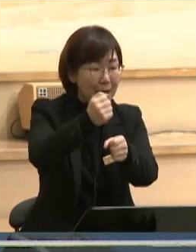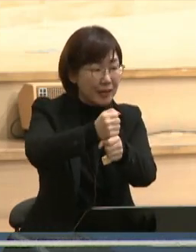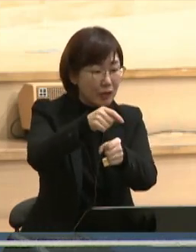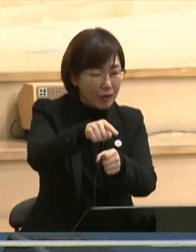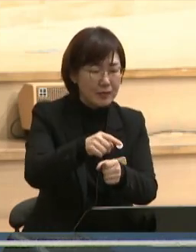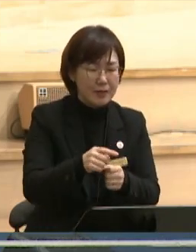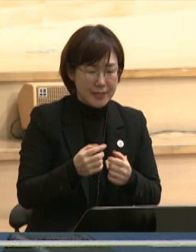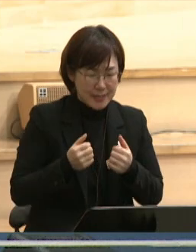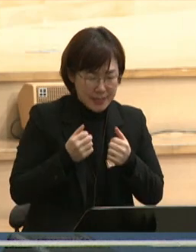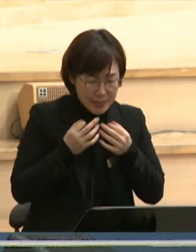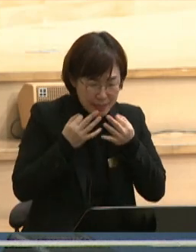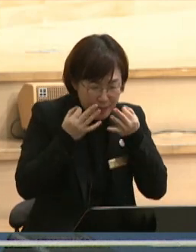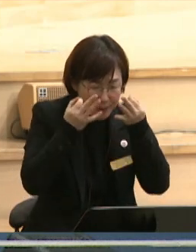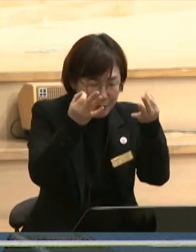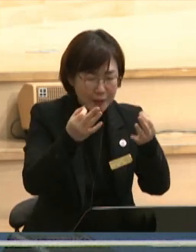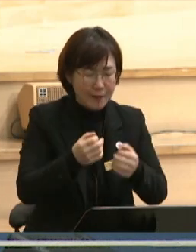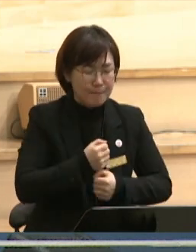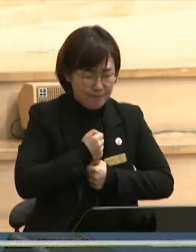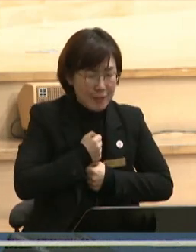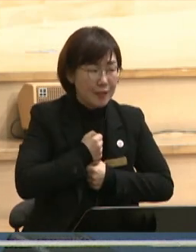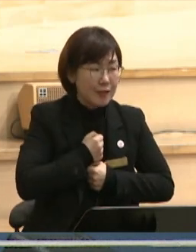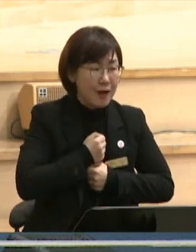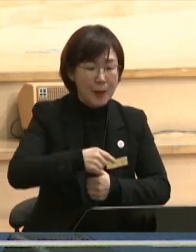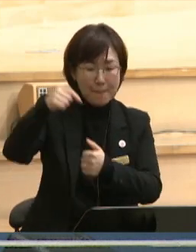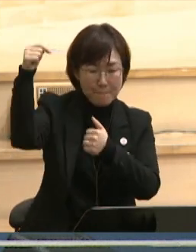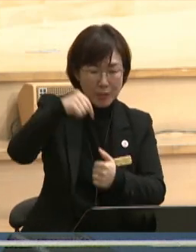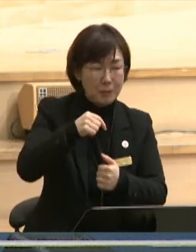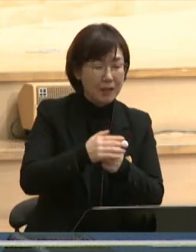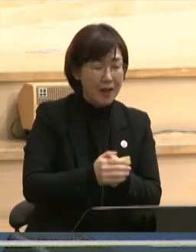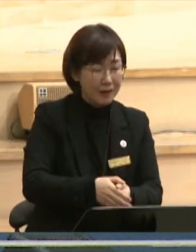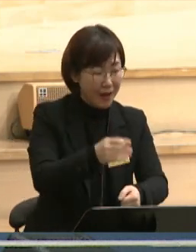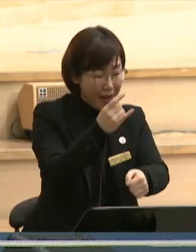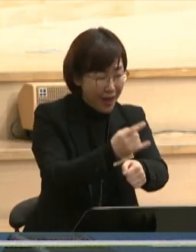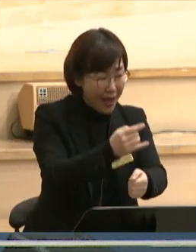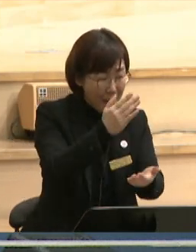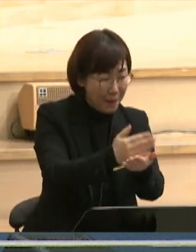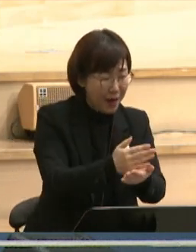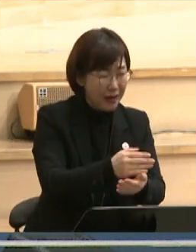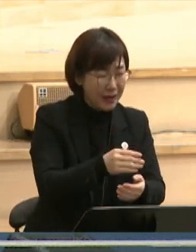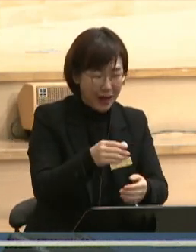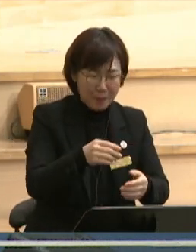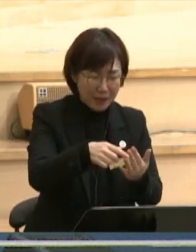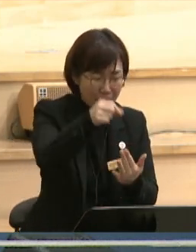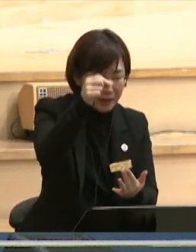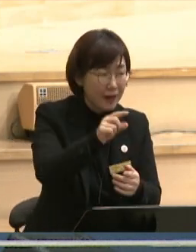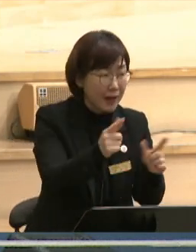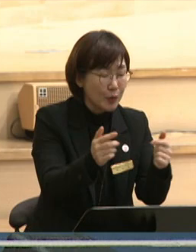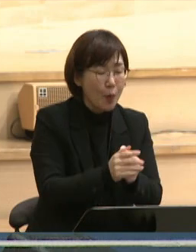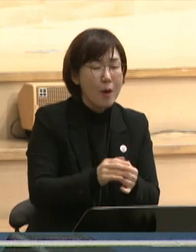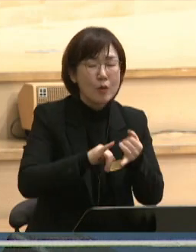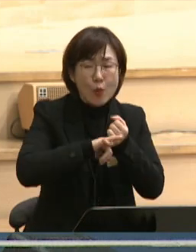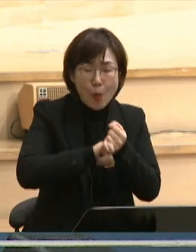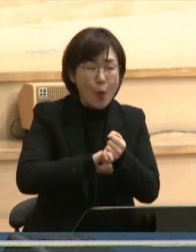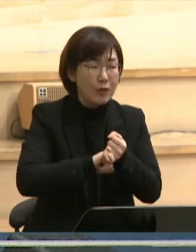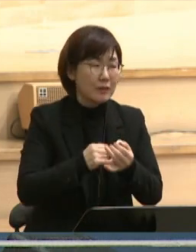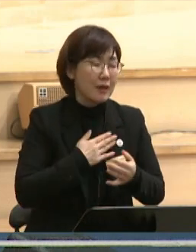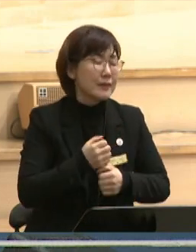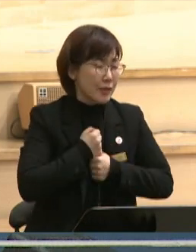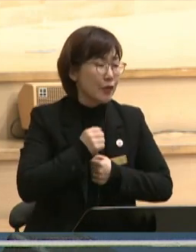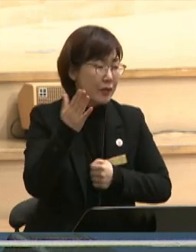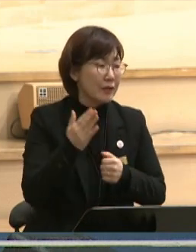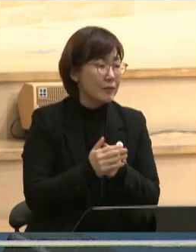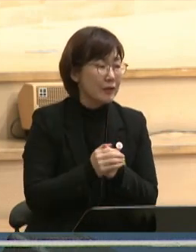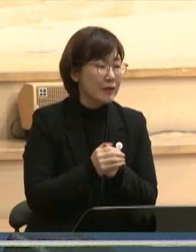힘써 지키라 명령입니다 해도 되고 안 해도 되는게 아닙니다 반드시 지켜내야 하는 것입니다